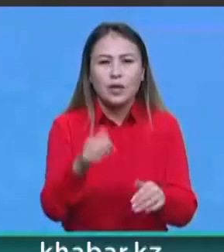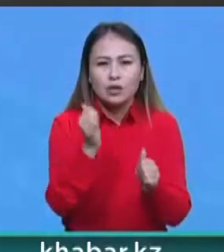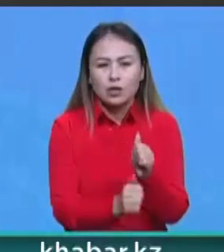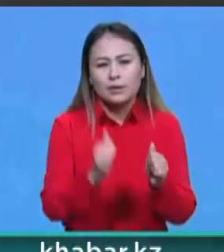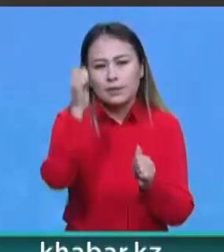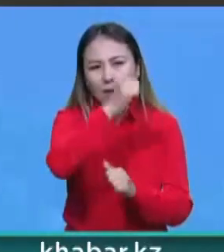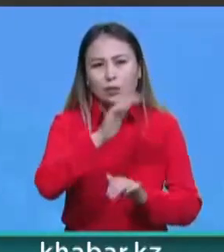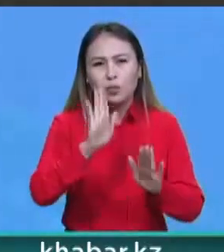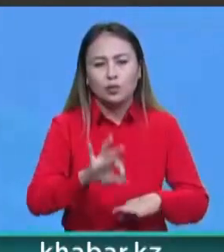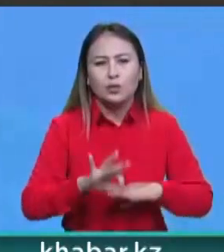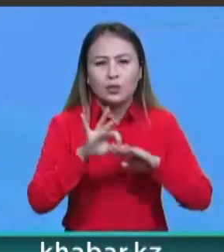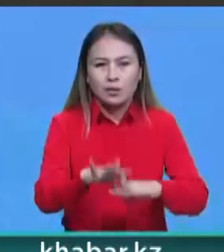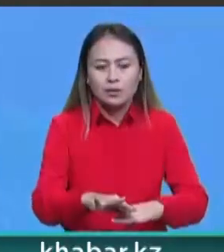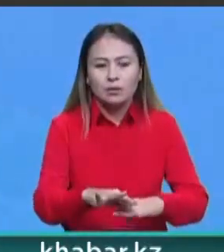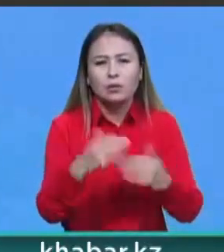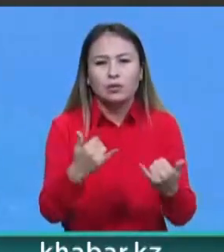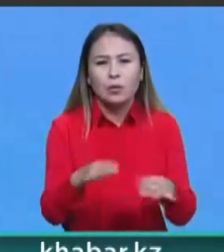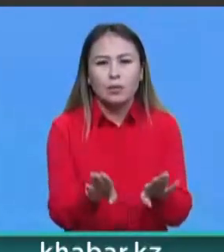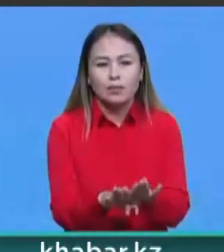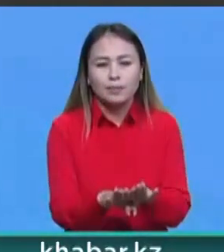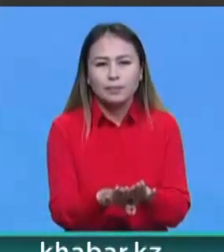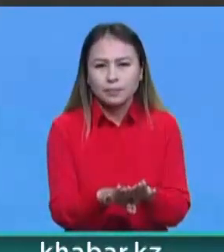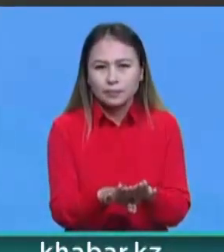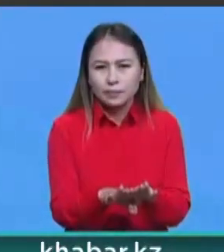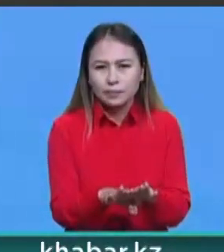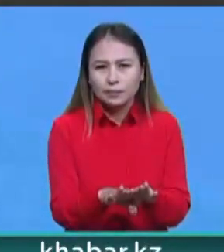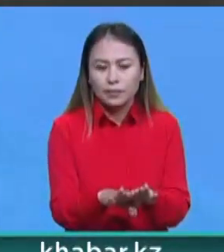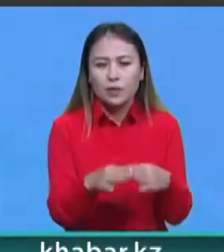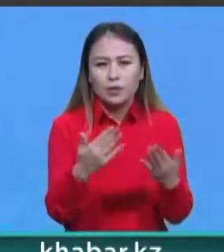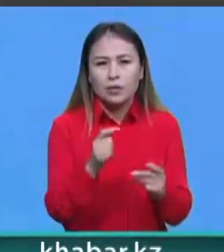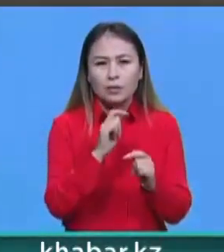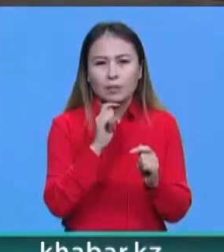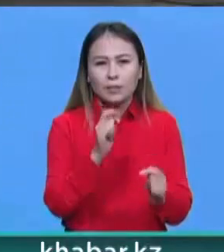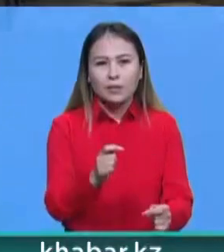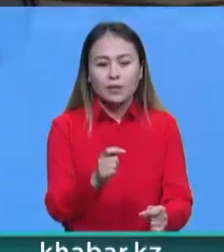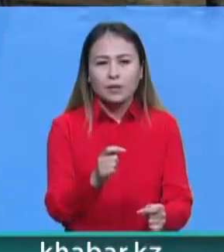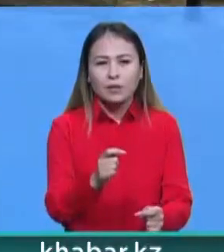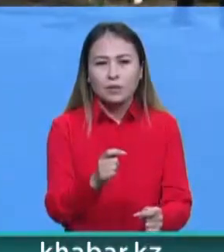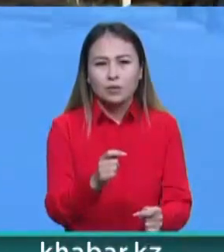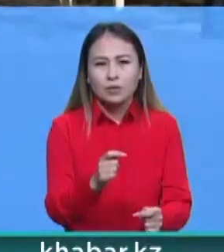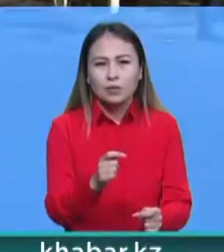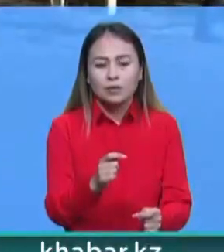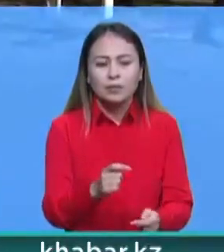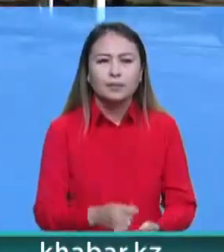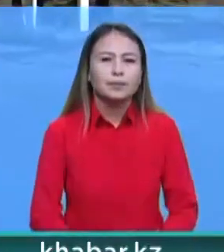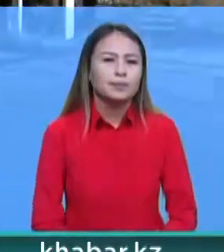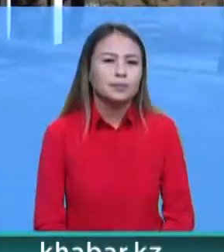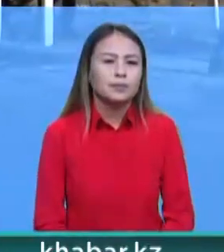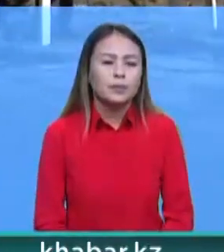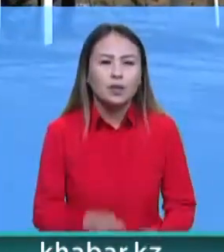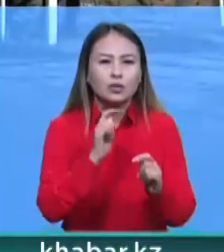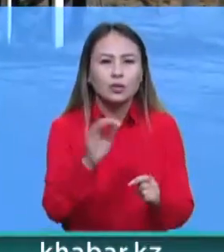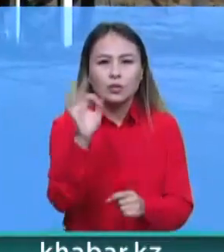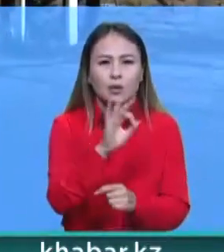сайын өткізілетін болады. Міне жорға жарыста тігілген бәйгенің жүлдесі осындай. Ал енді жүлде демекші, бұл жүлде туралы яғни